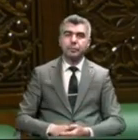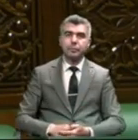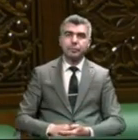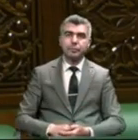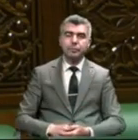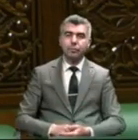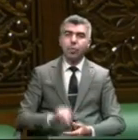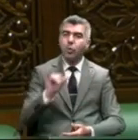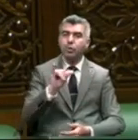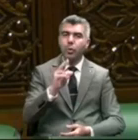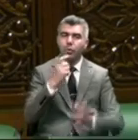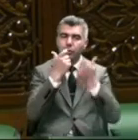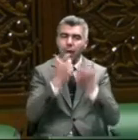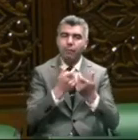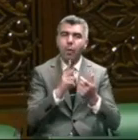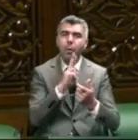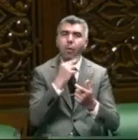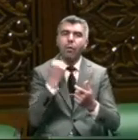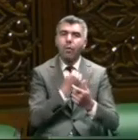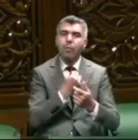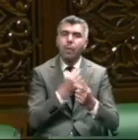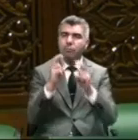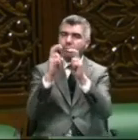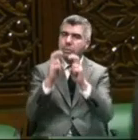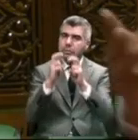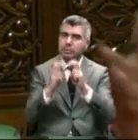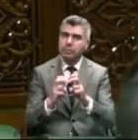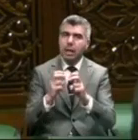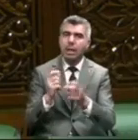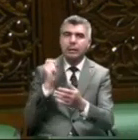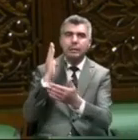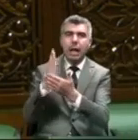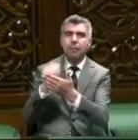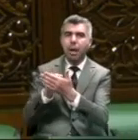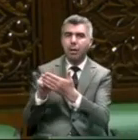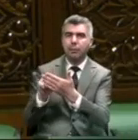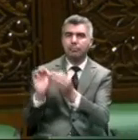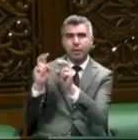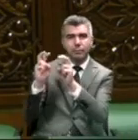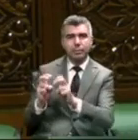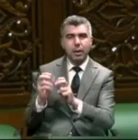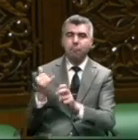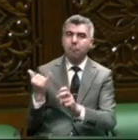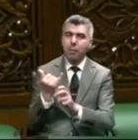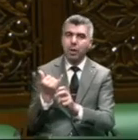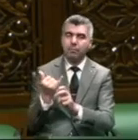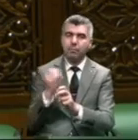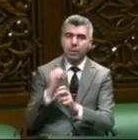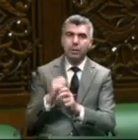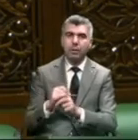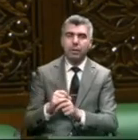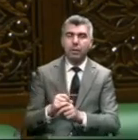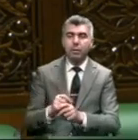فما هي رؤيه الحكومه للتخفيفي العبء الضريبي عليهم كيفما في الجواب ديالكم السيد الوزير لماذا لم